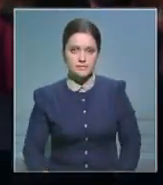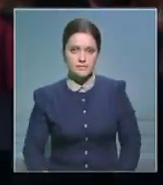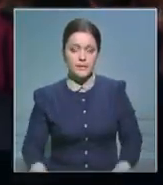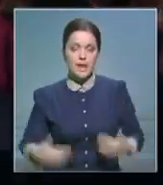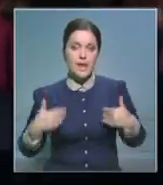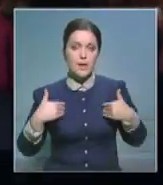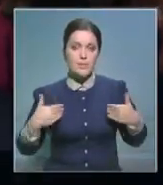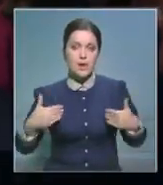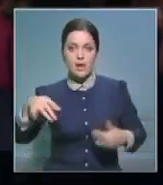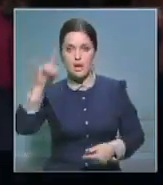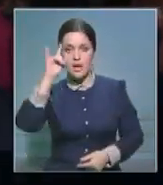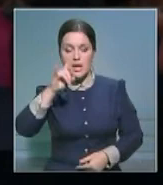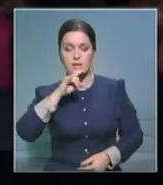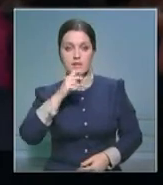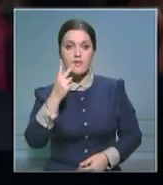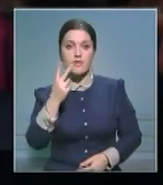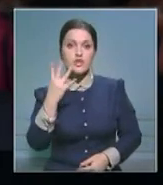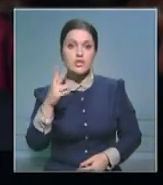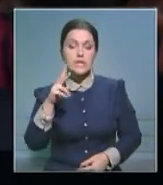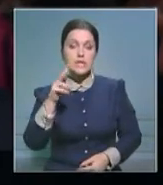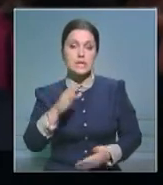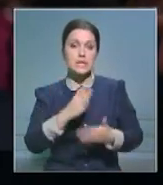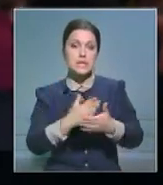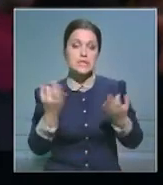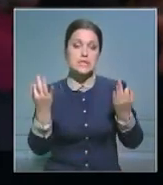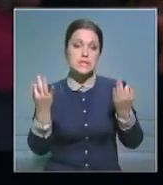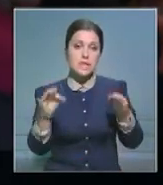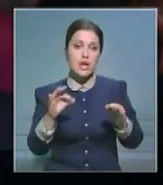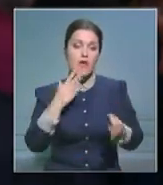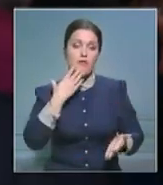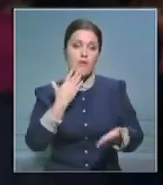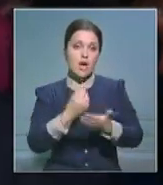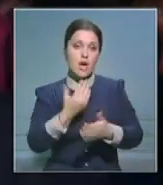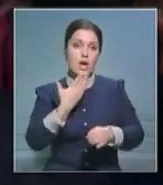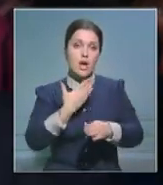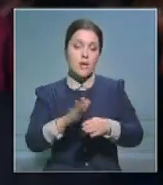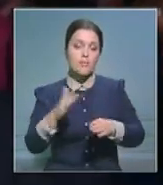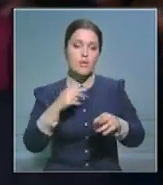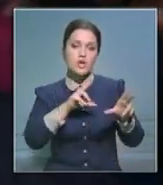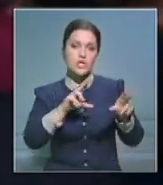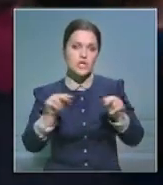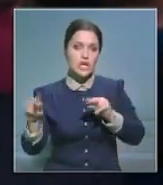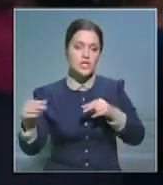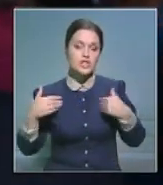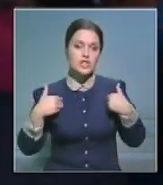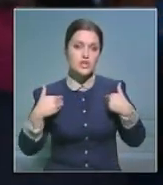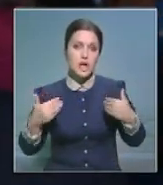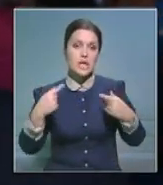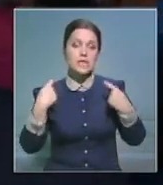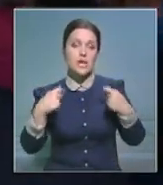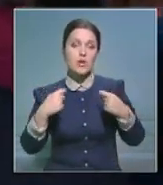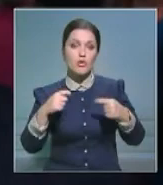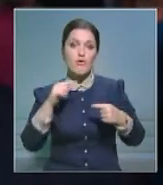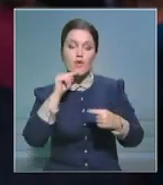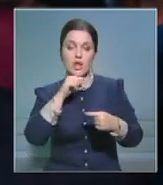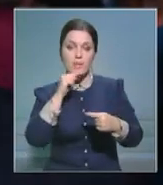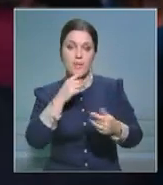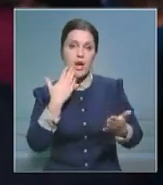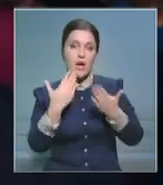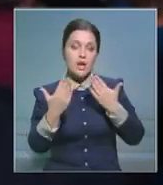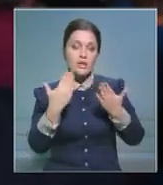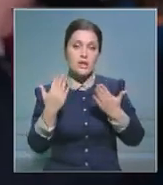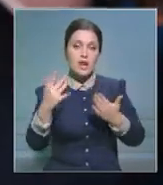Поздравляю Казахстан с 24-летием независимости и желаю народу страны большого счастья. Уверен, торгово-экономические отношения двух стран